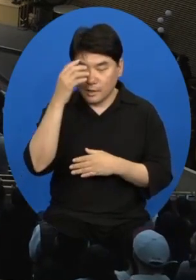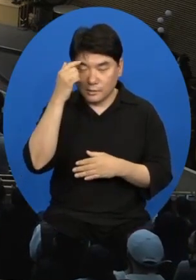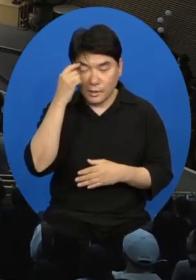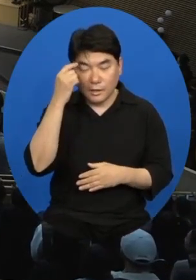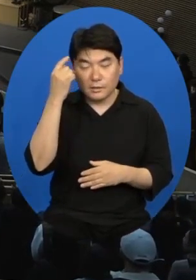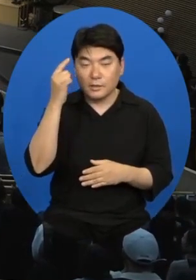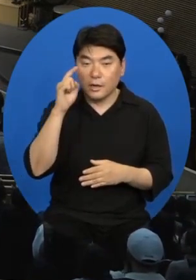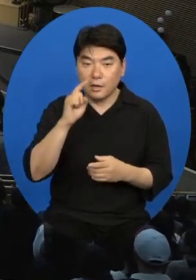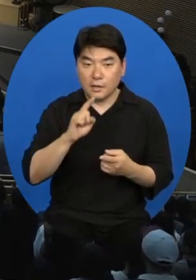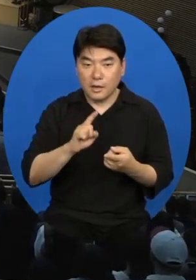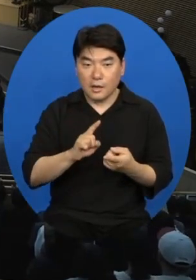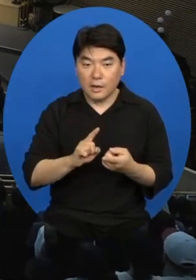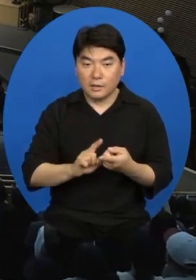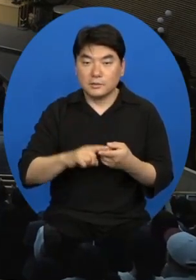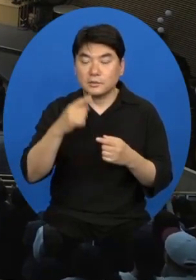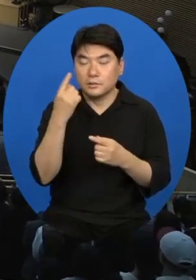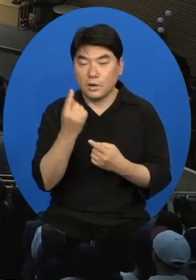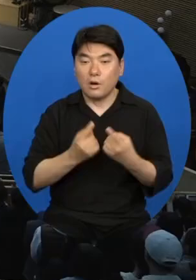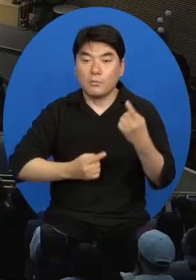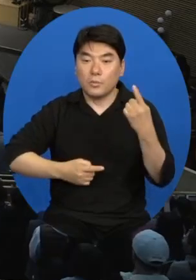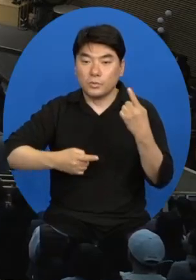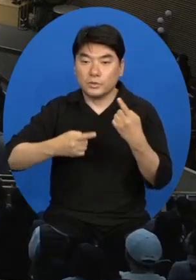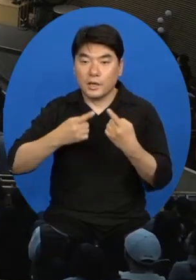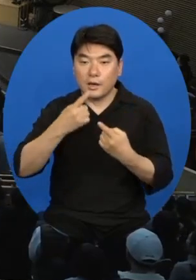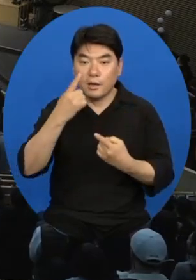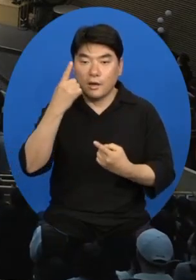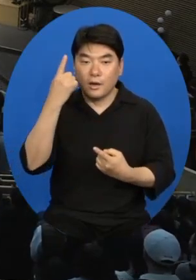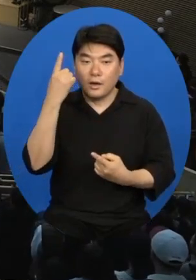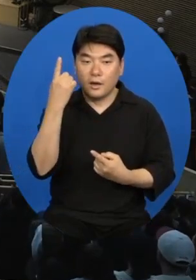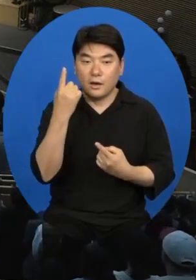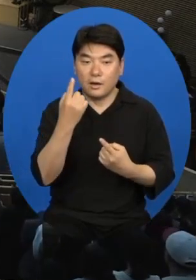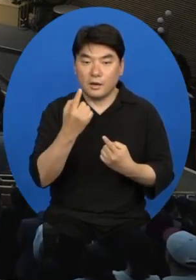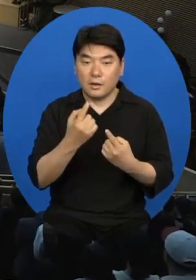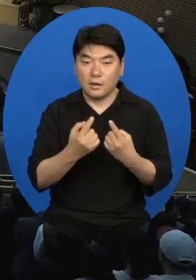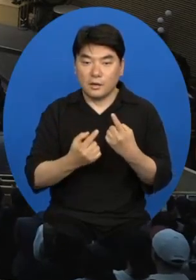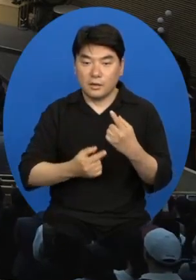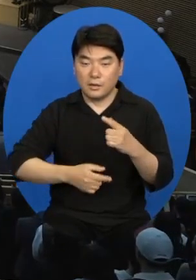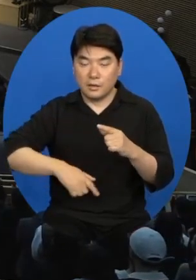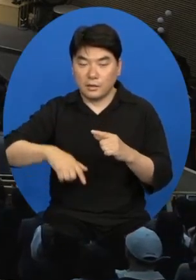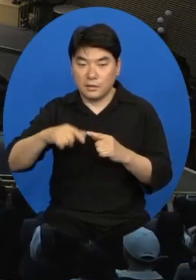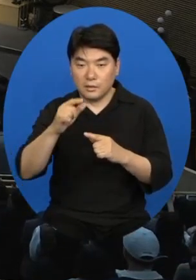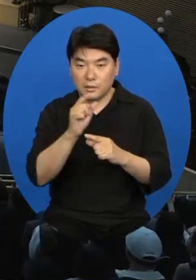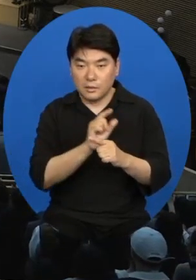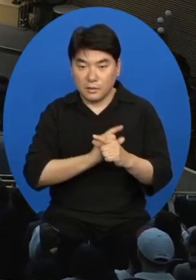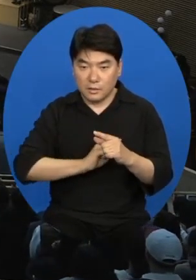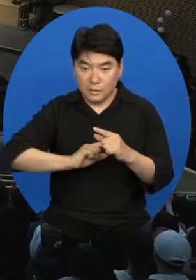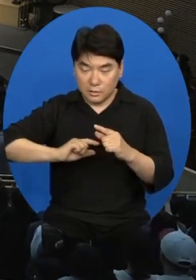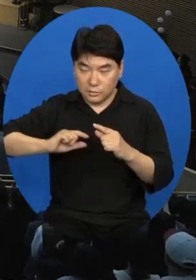나의 생각하는 것보다 더욱 이루시는 하나님,